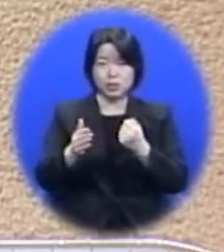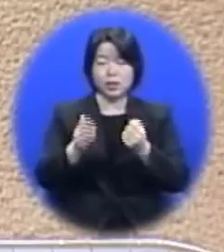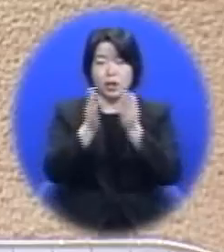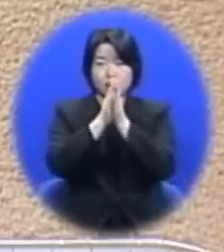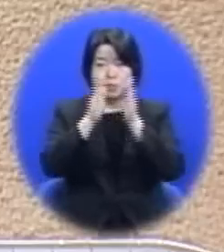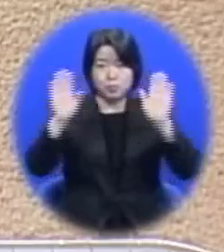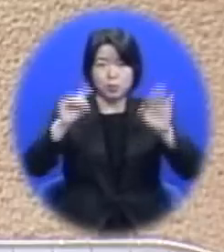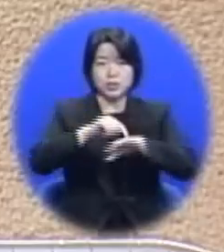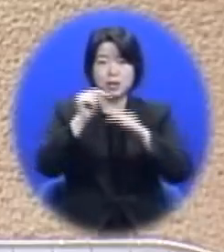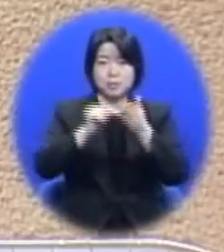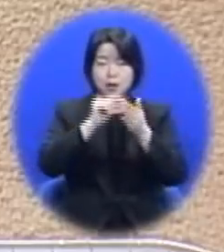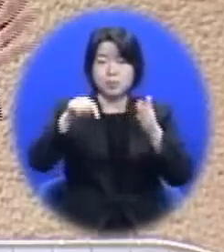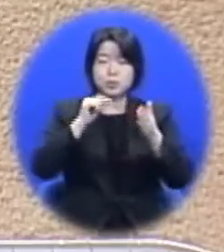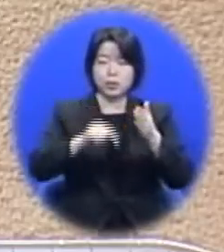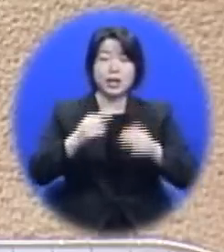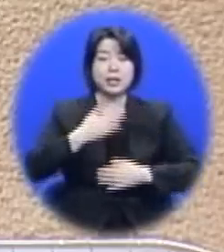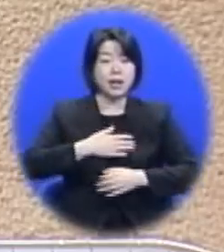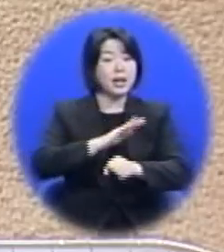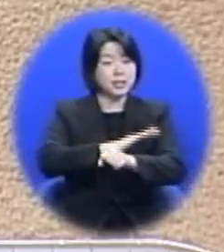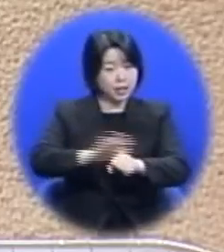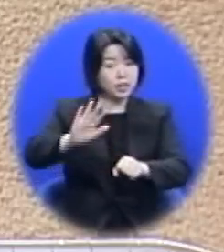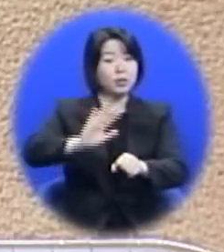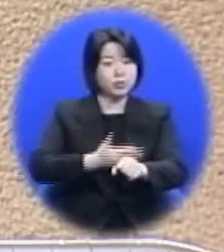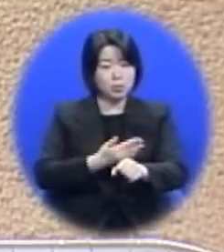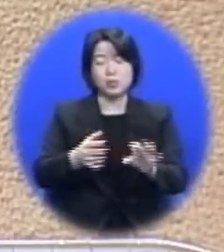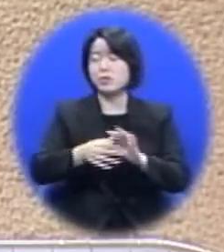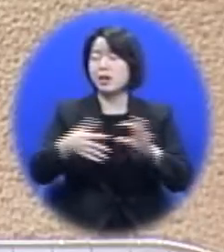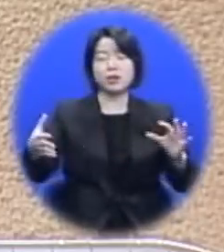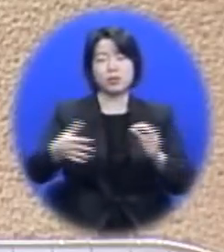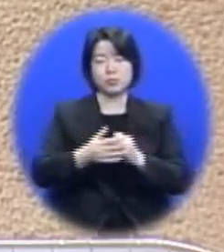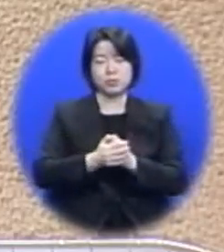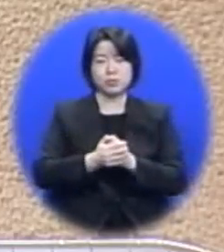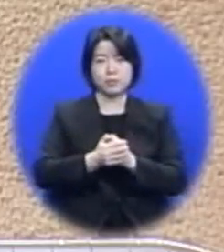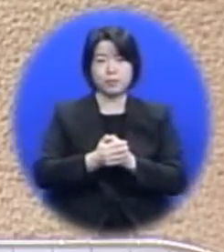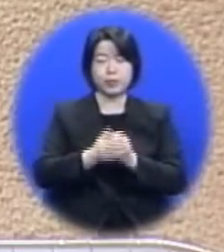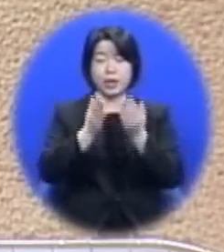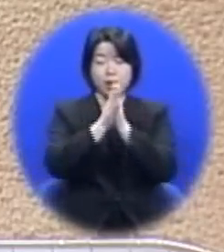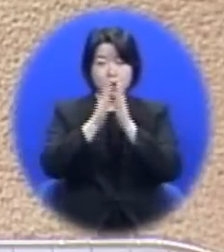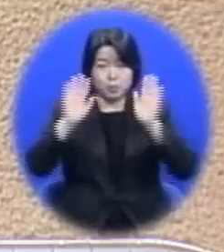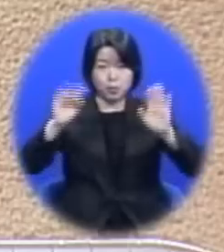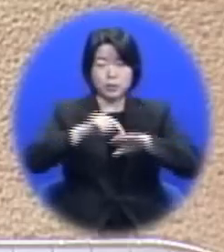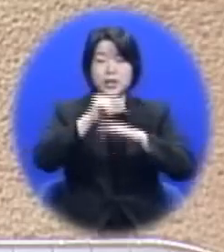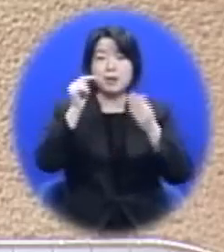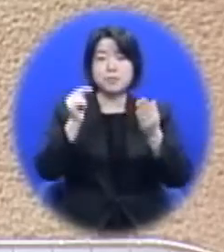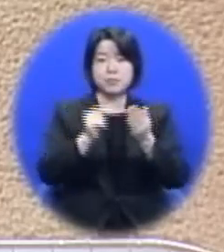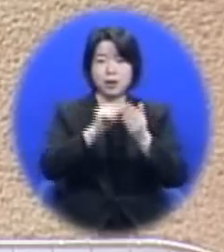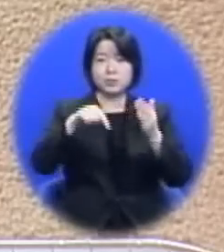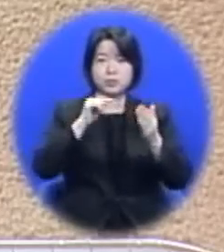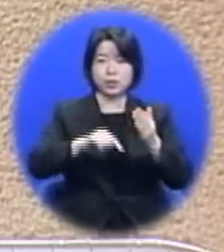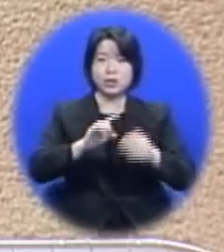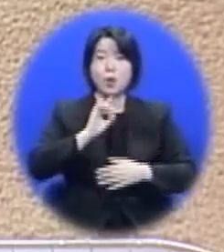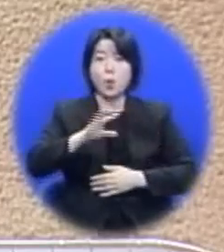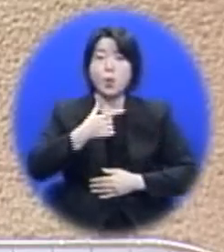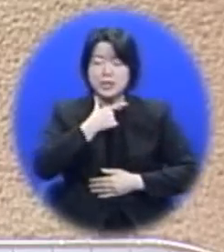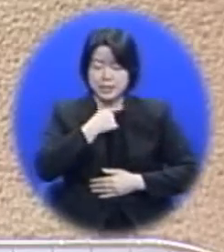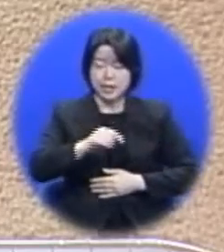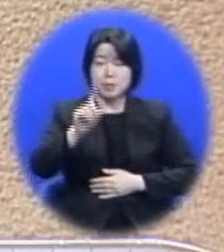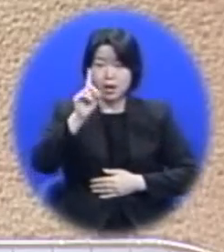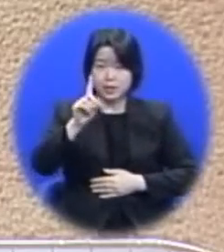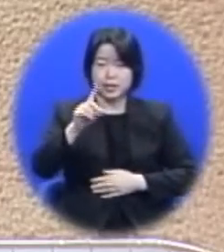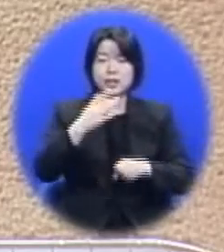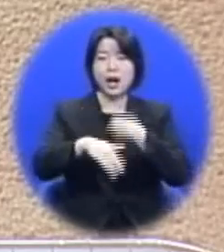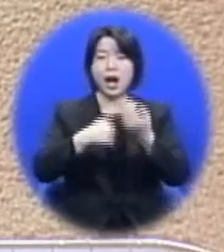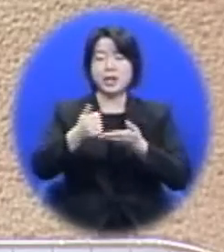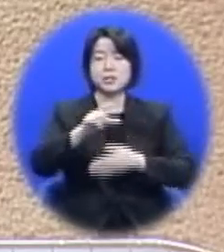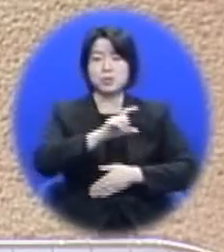마음속에는 자기가 잘 되고 못 되고 상관없었어요. 모세의 마음에 오직 갈망 하나는 하나님의